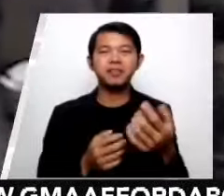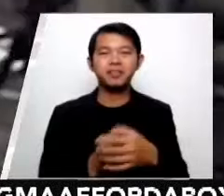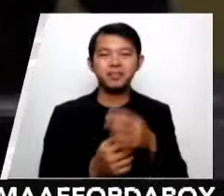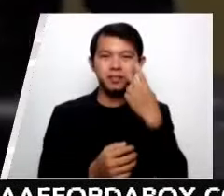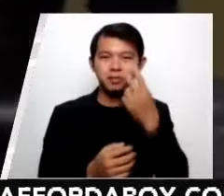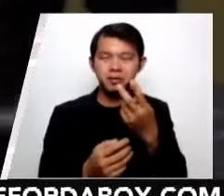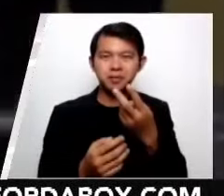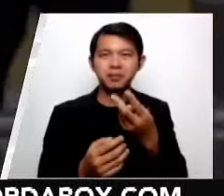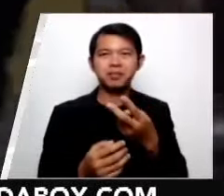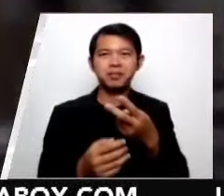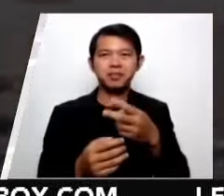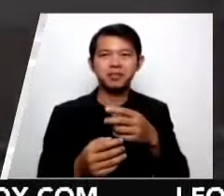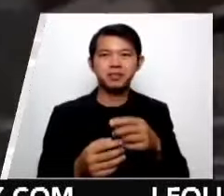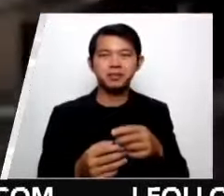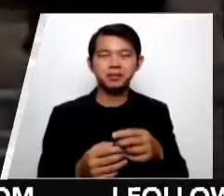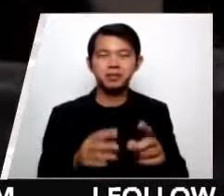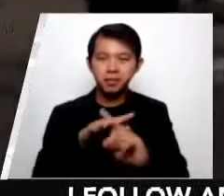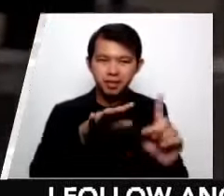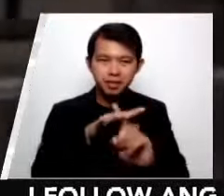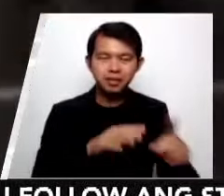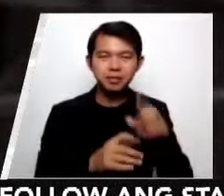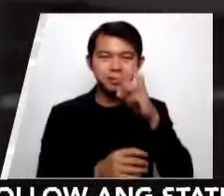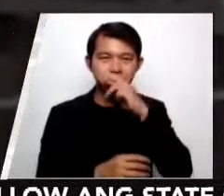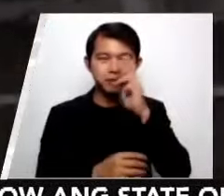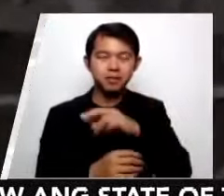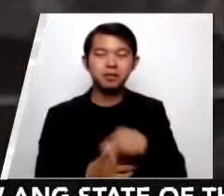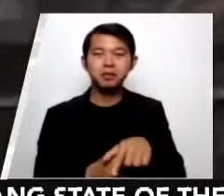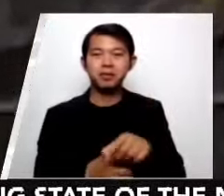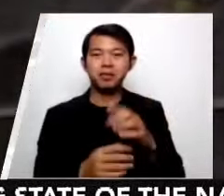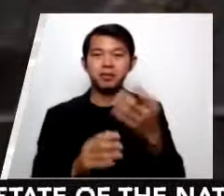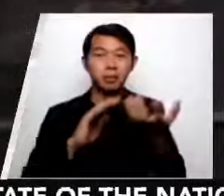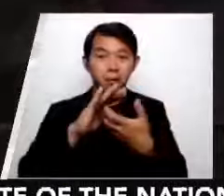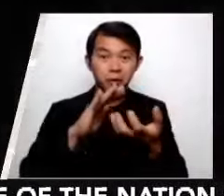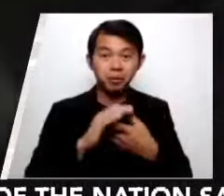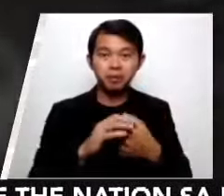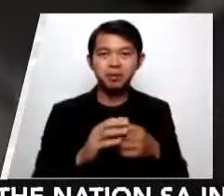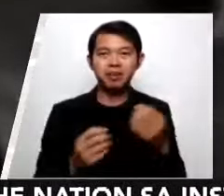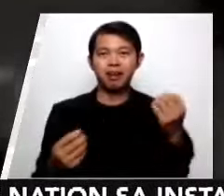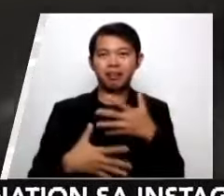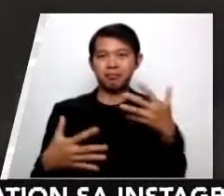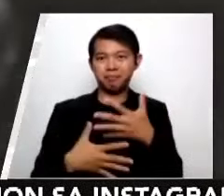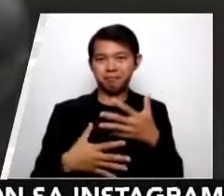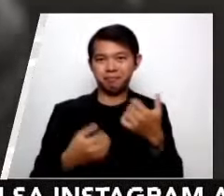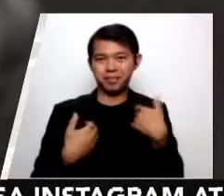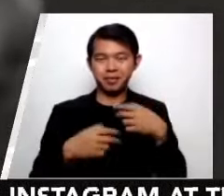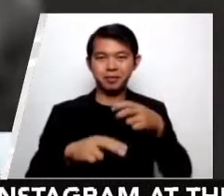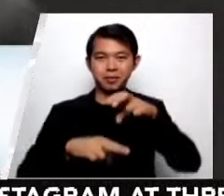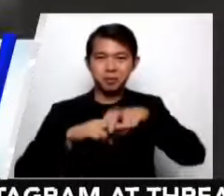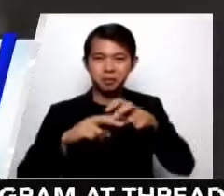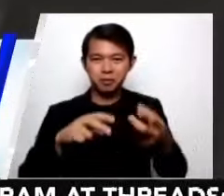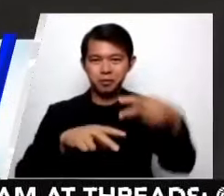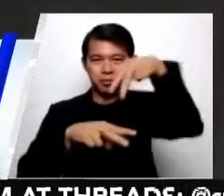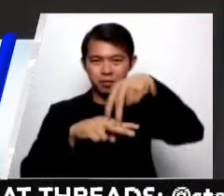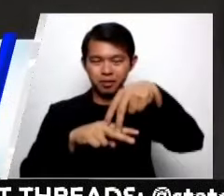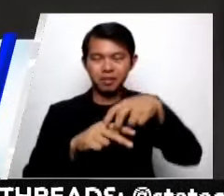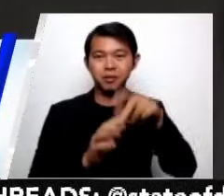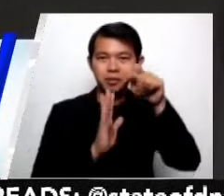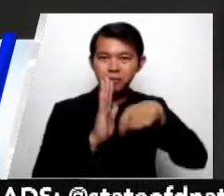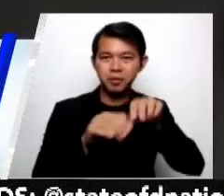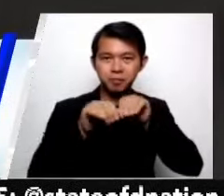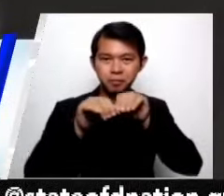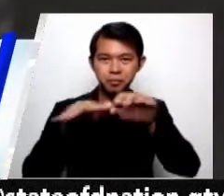3. Ang ilang pasahero napatili, may tumuntong pa sa upuan. Ang video kumalat sa social media matapos